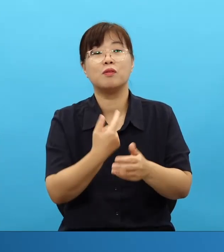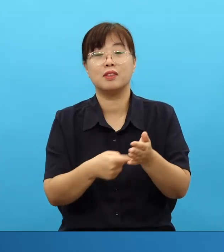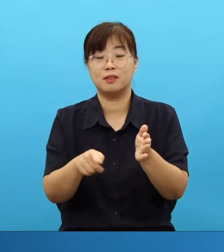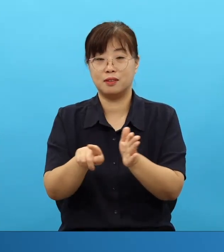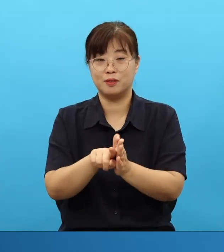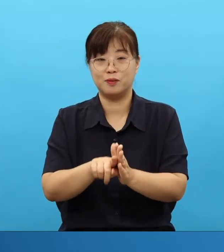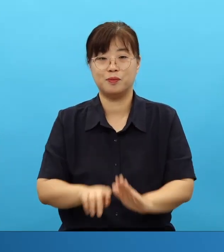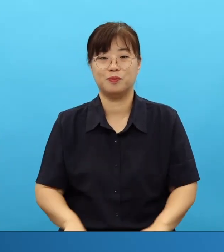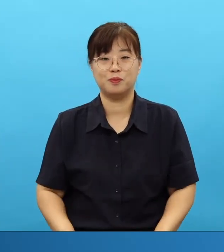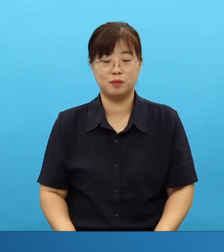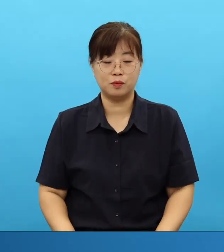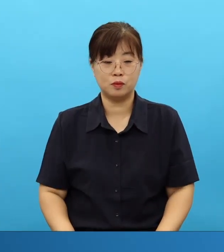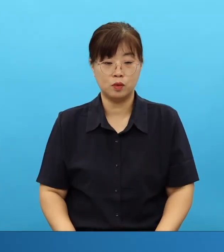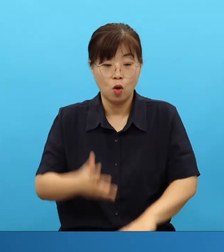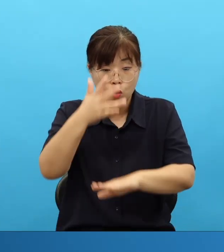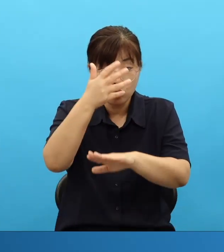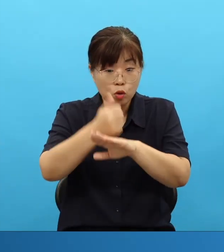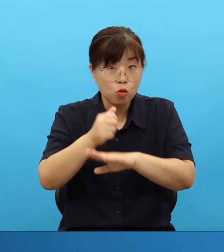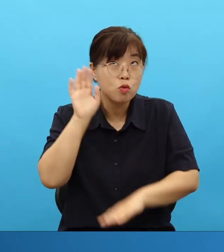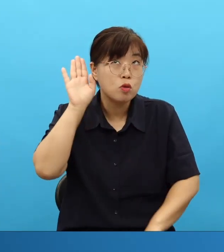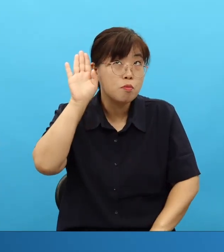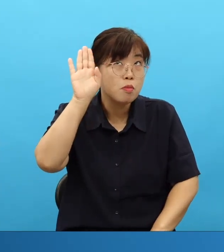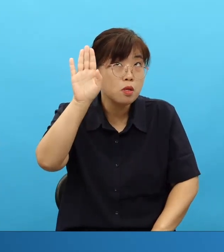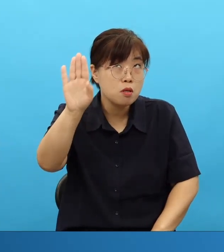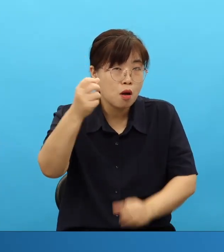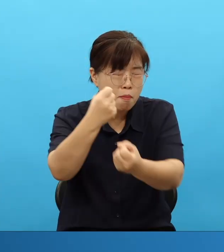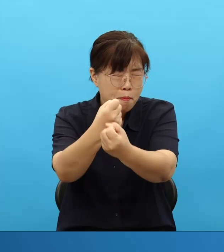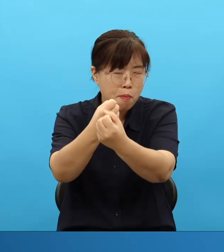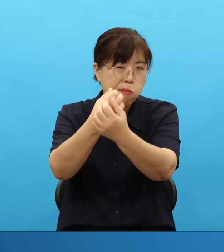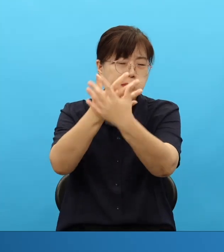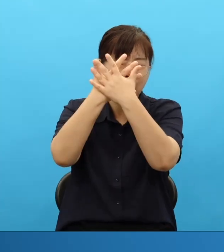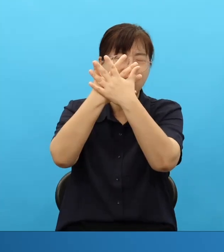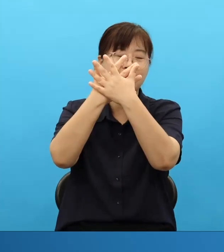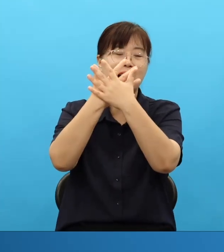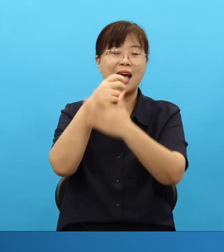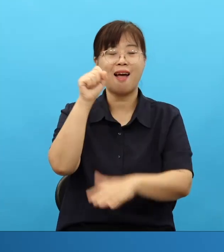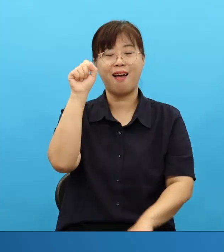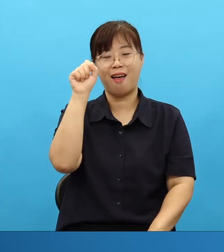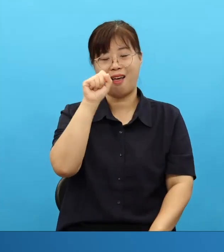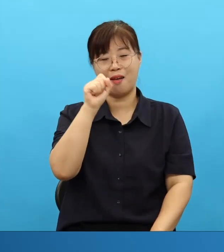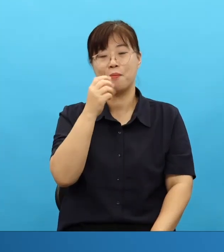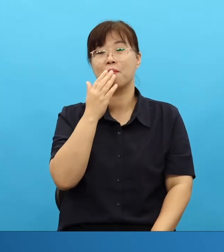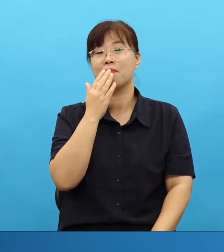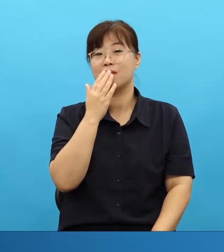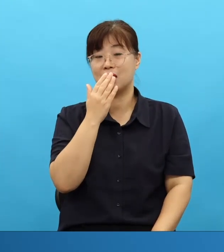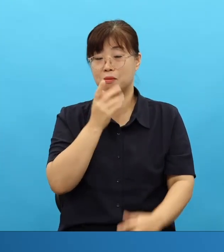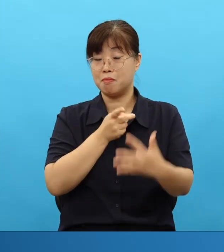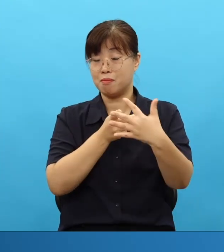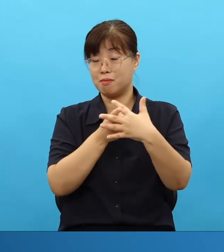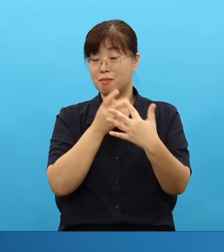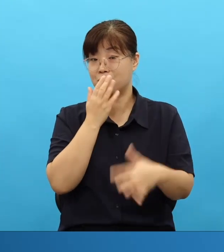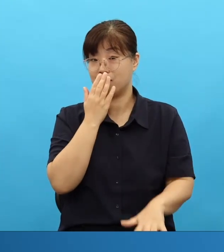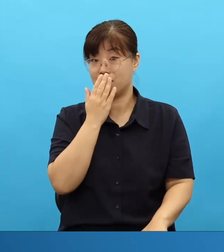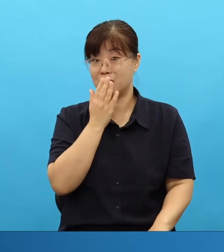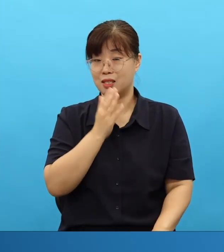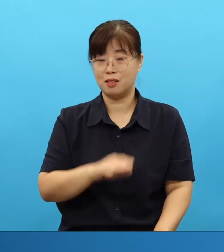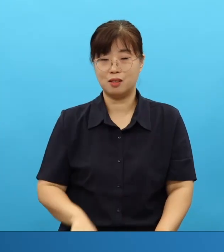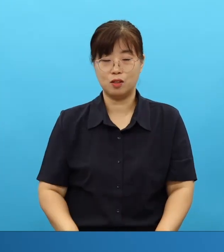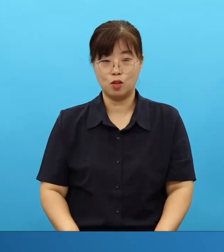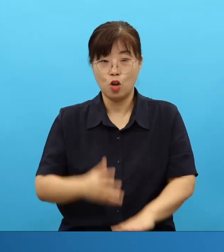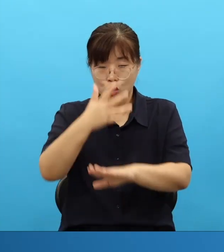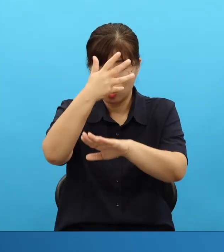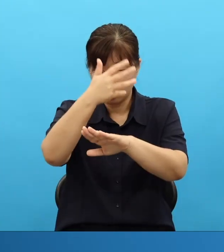미래가 보입니다 그래서 여러분의 현장과 교회는 세가지을 울 수